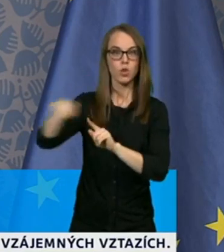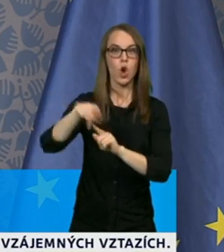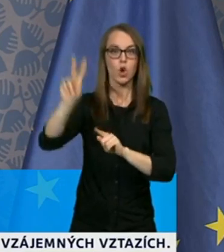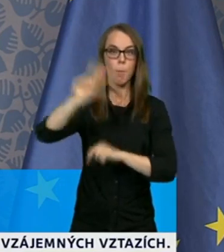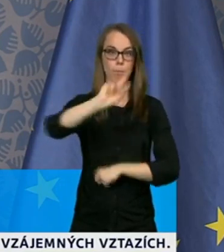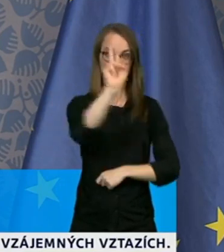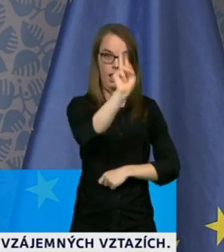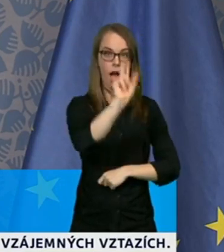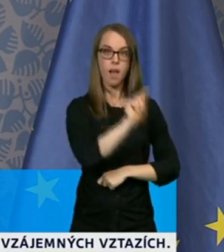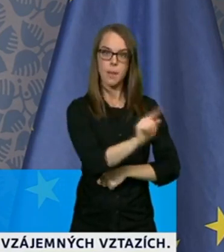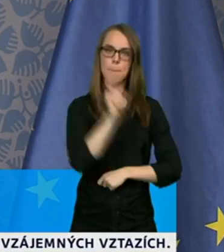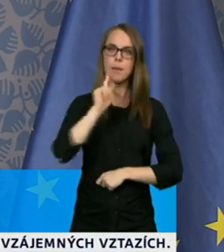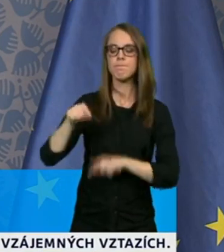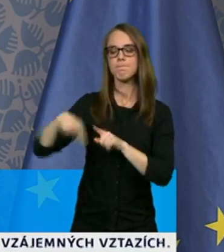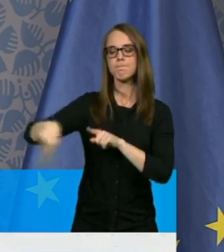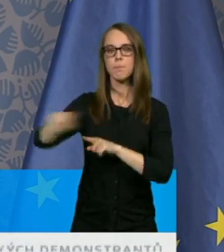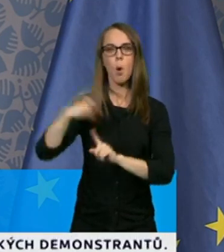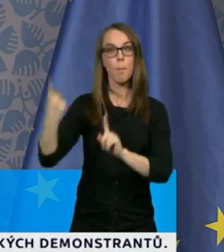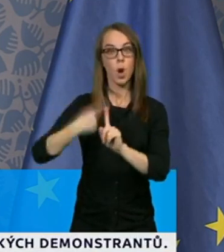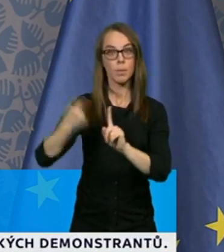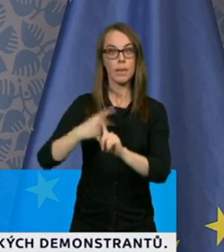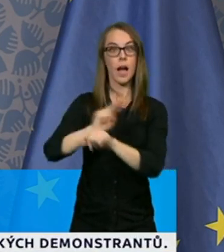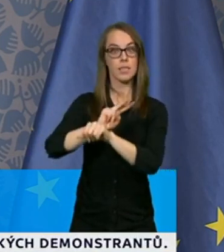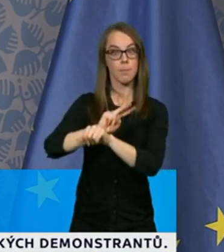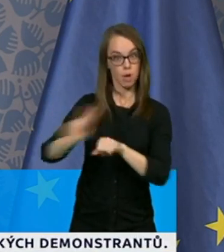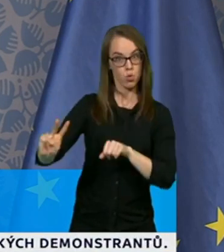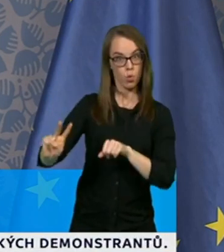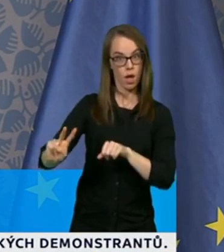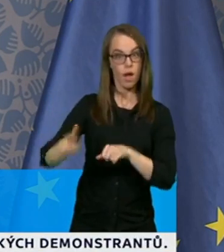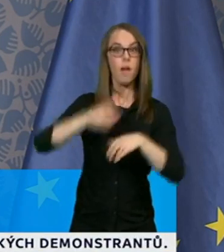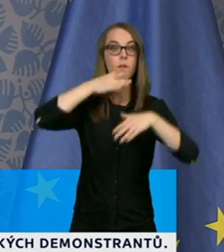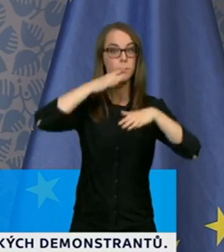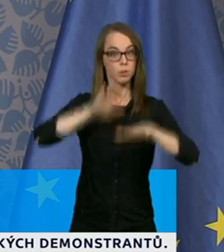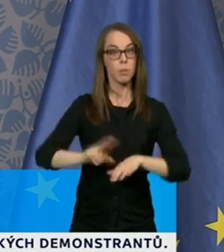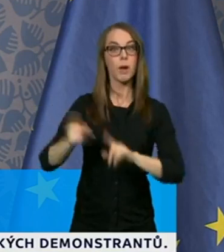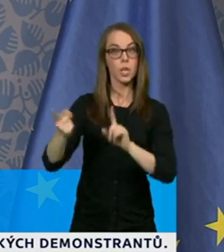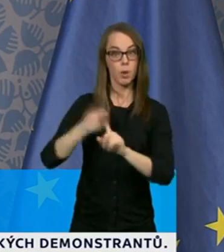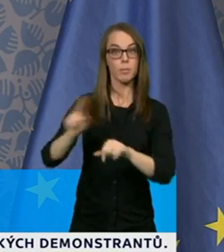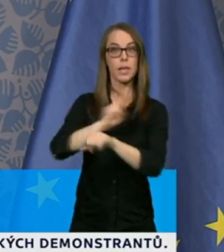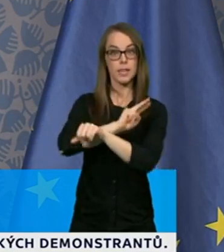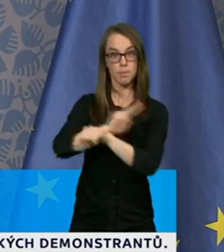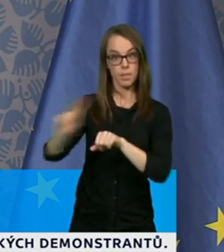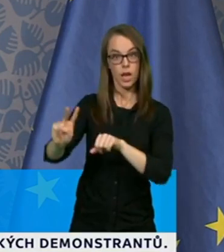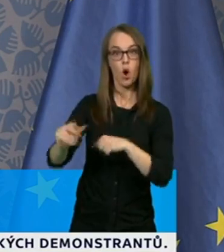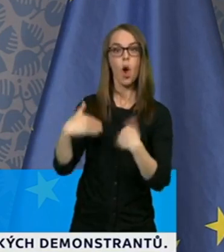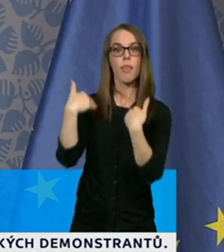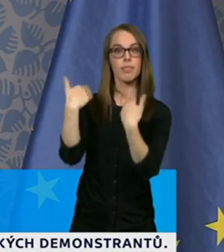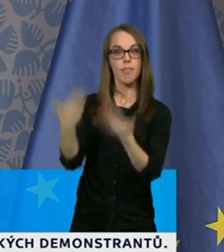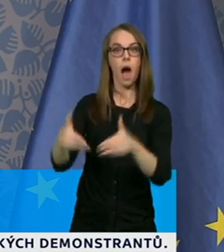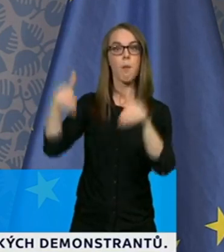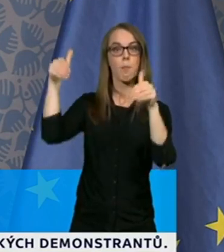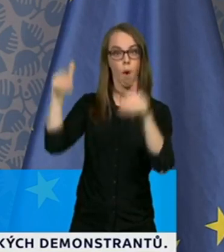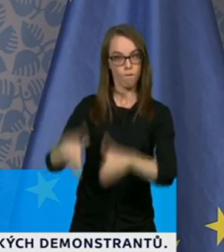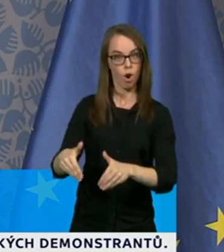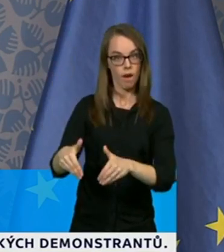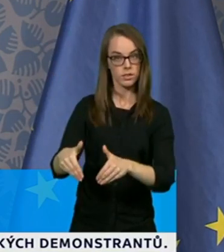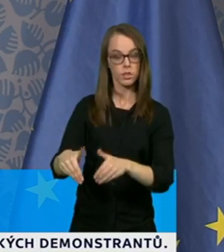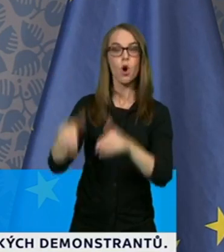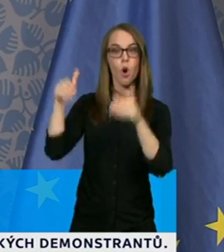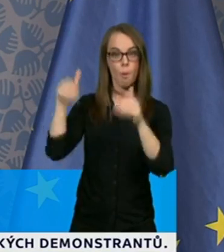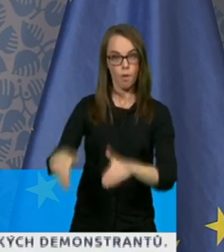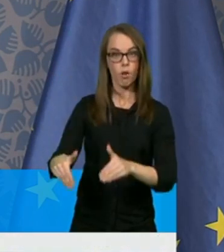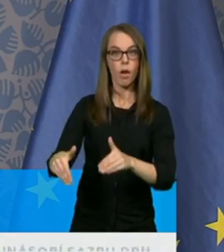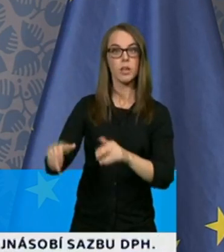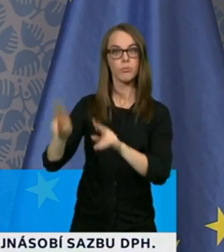tak můžou pěstovat konopí, léčebné konopí, mohou ho pak následně prodávat